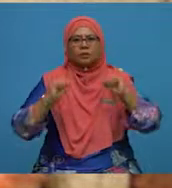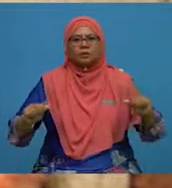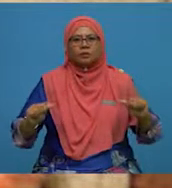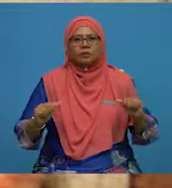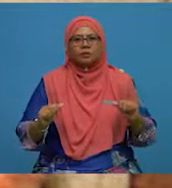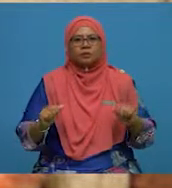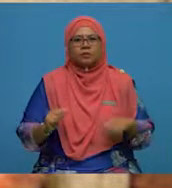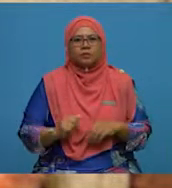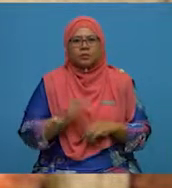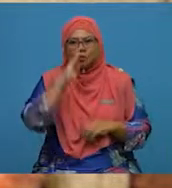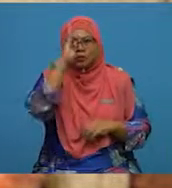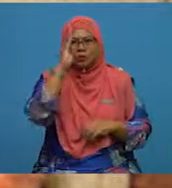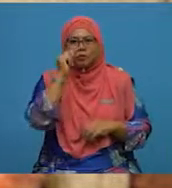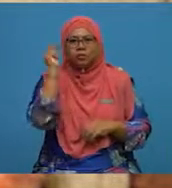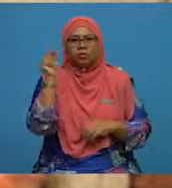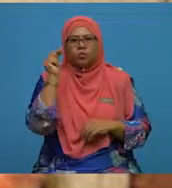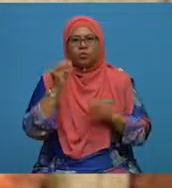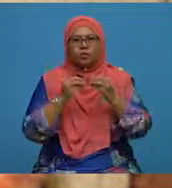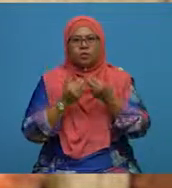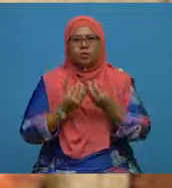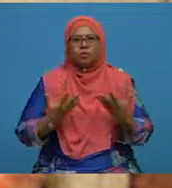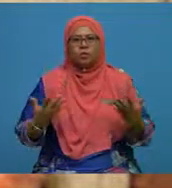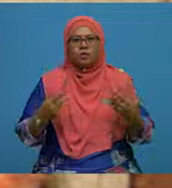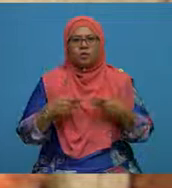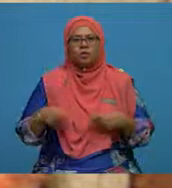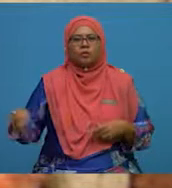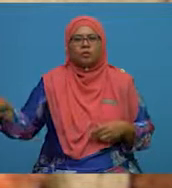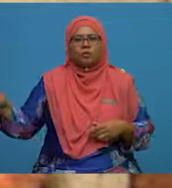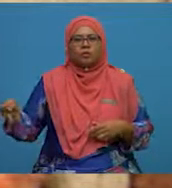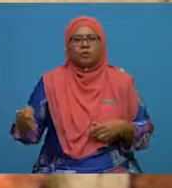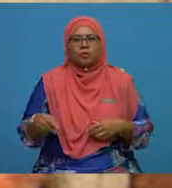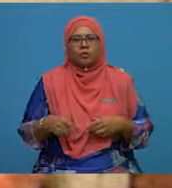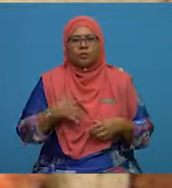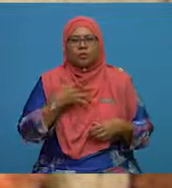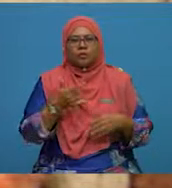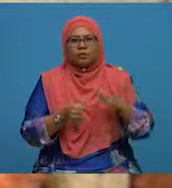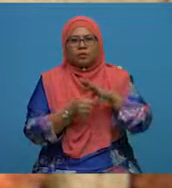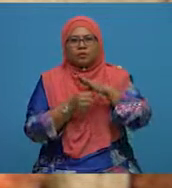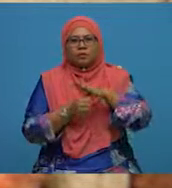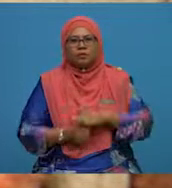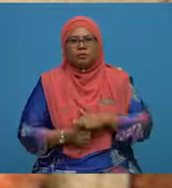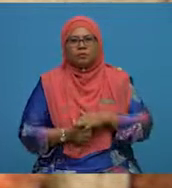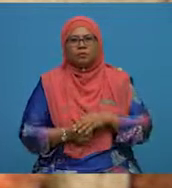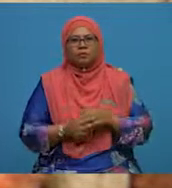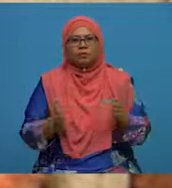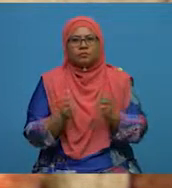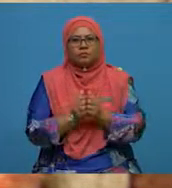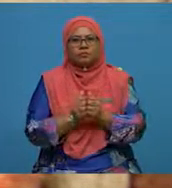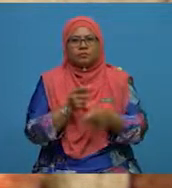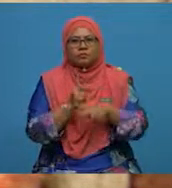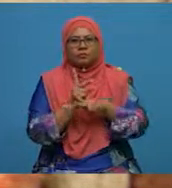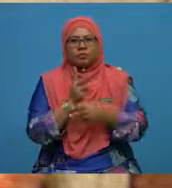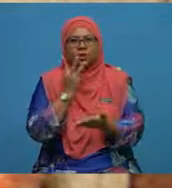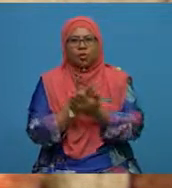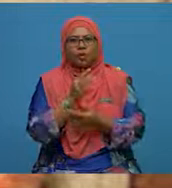Bagi tuan tanah pula, mereka merasakan amat tertekan terhadap peminjam wang